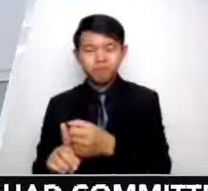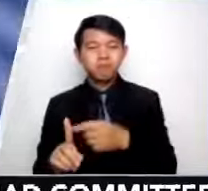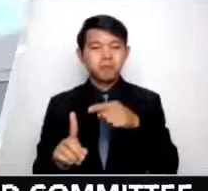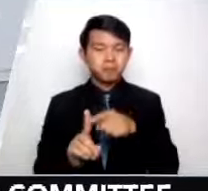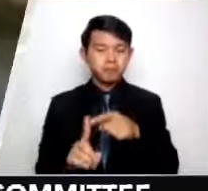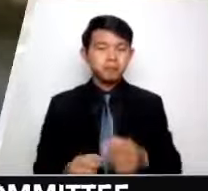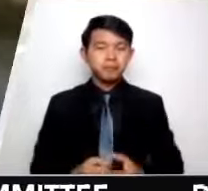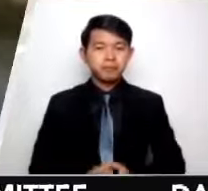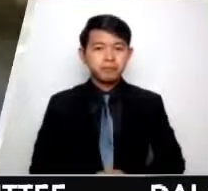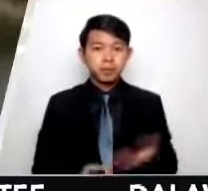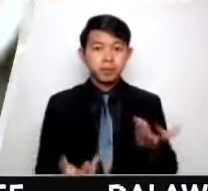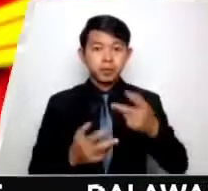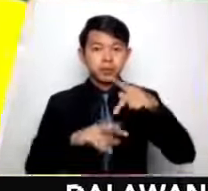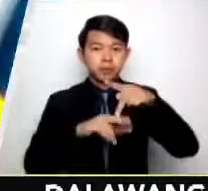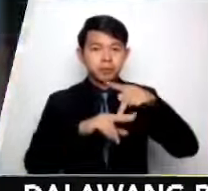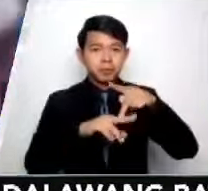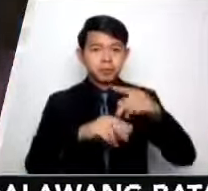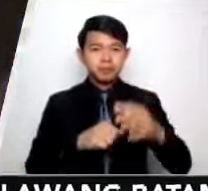Oida.